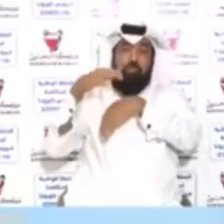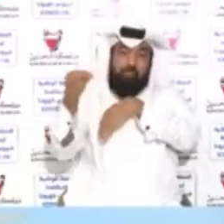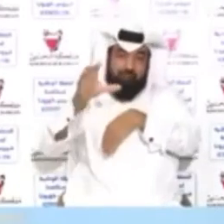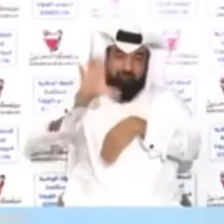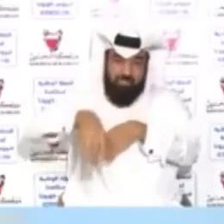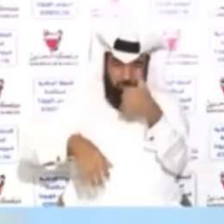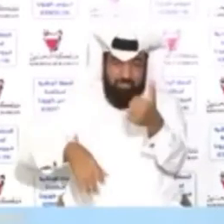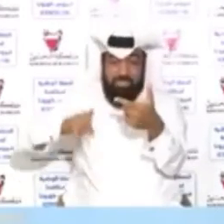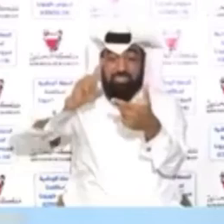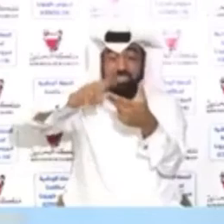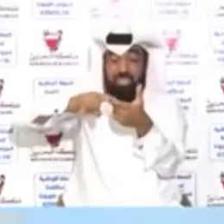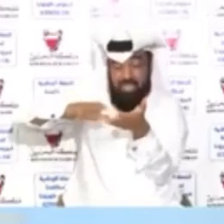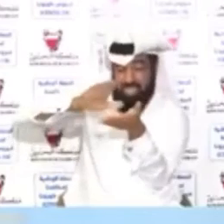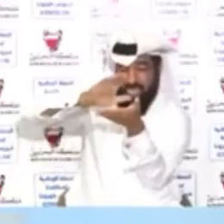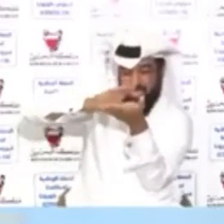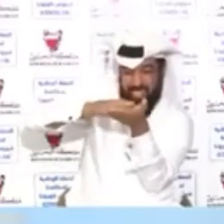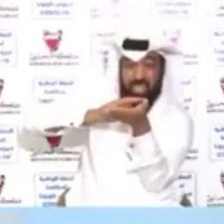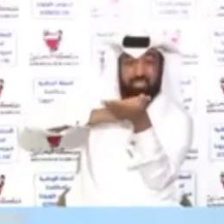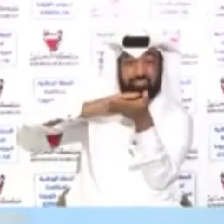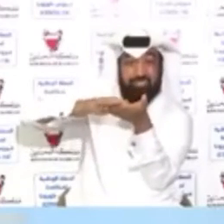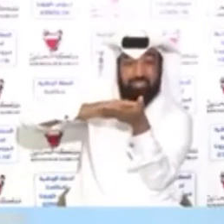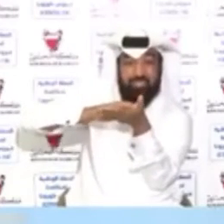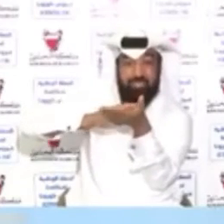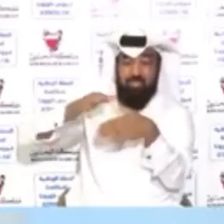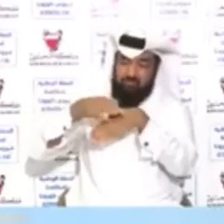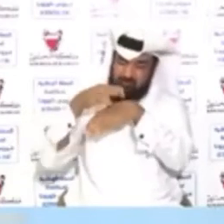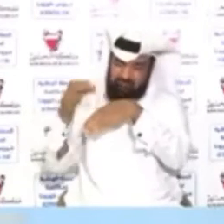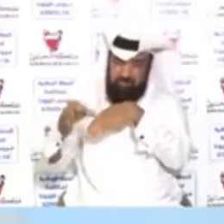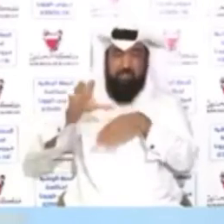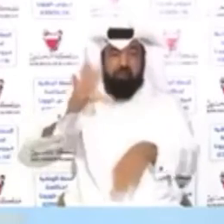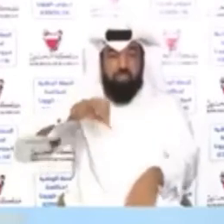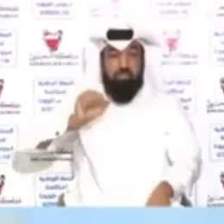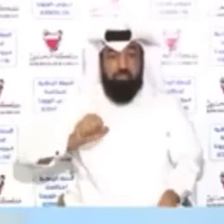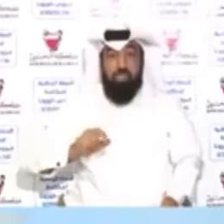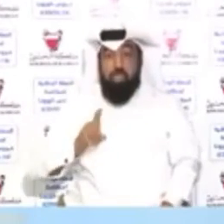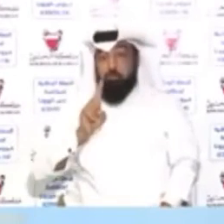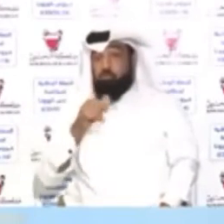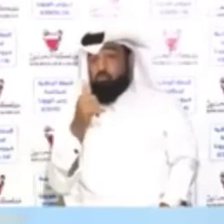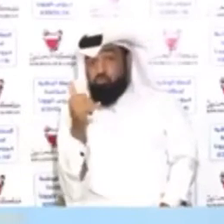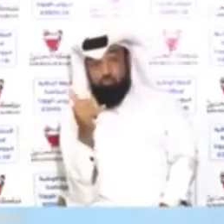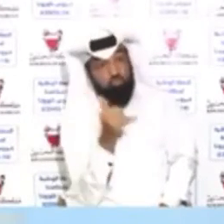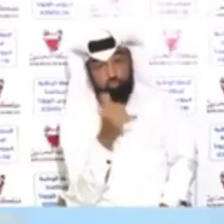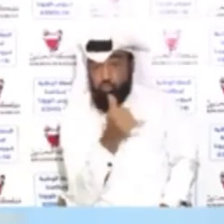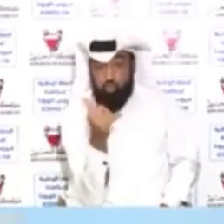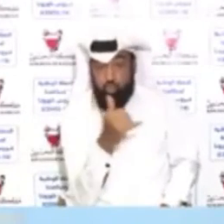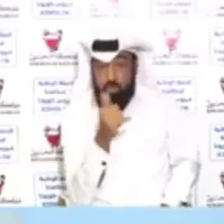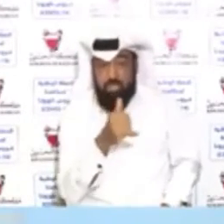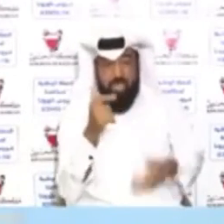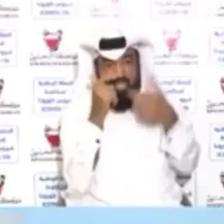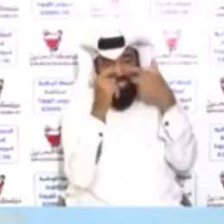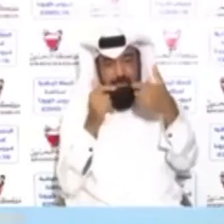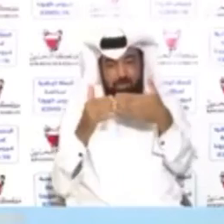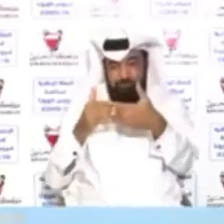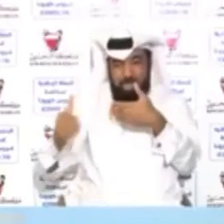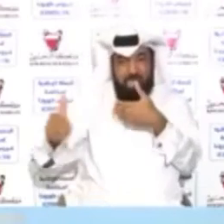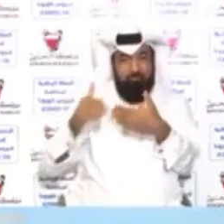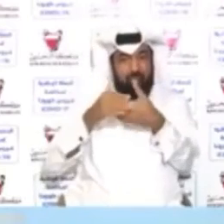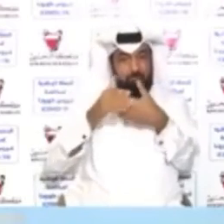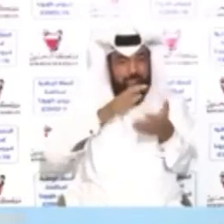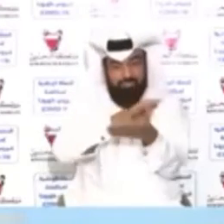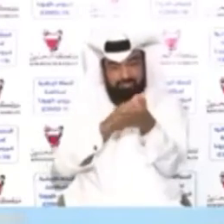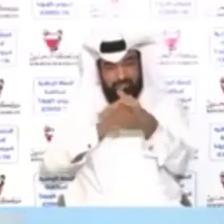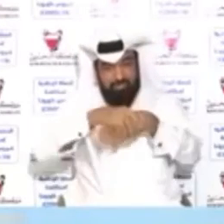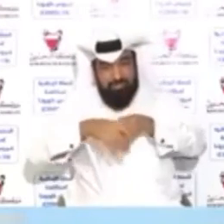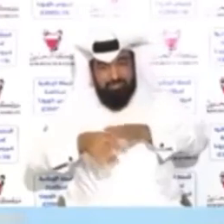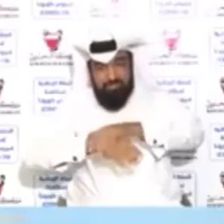دكتور مناف، شلون الاعتناء وشلون نلتزم بالتباعد ومع التنظيف مع غسل الأيدي، وإذا في أحد كان مصاب أو عنده أعراض مشكوك